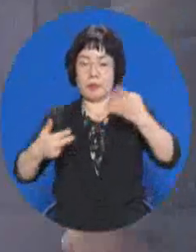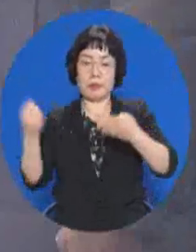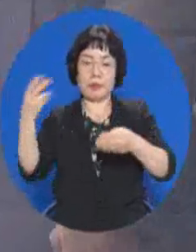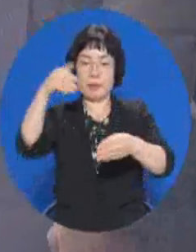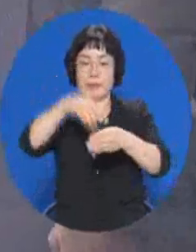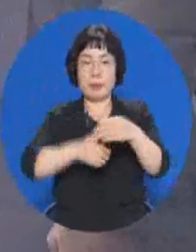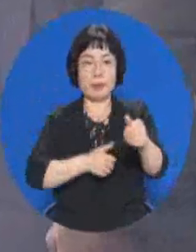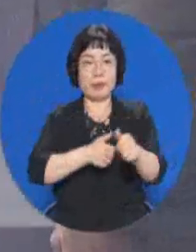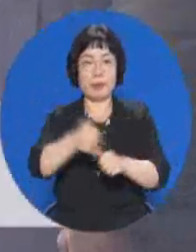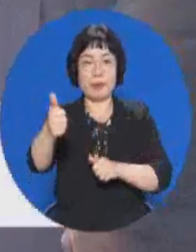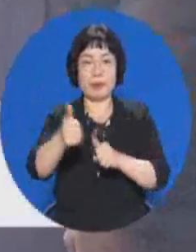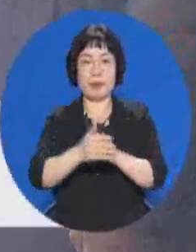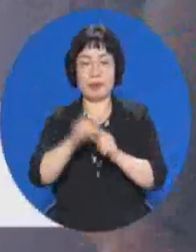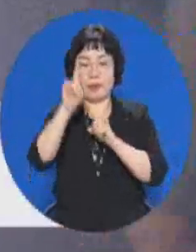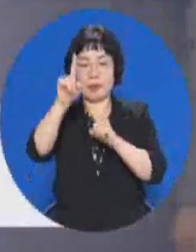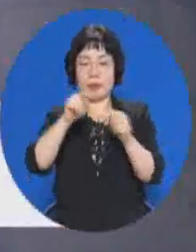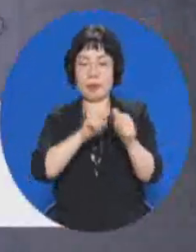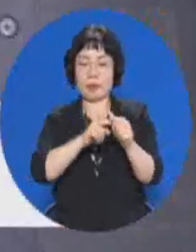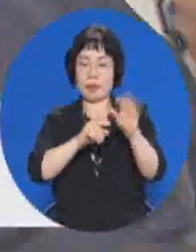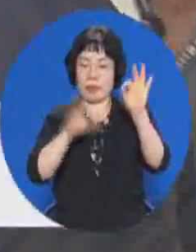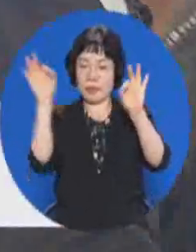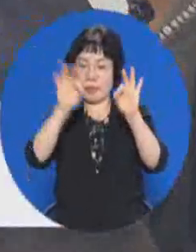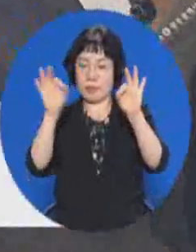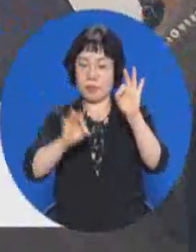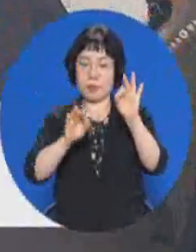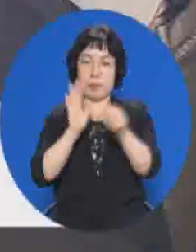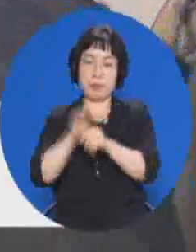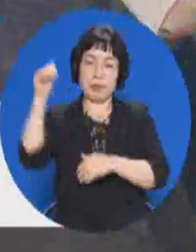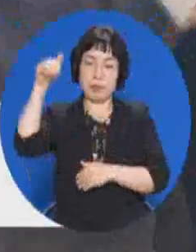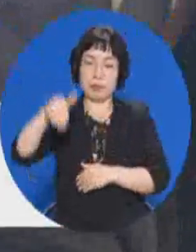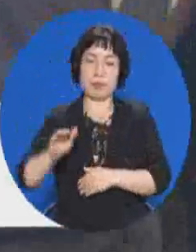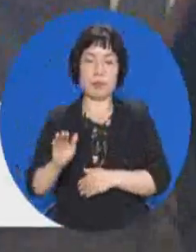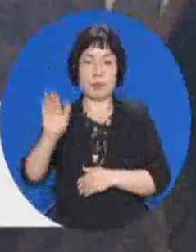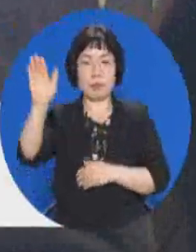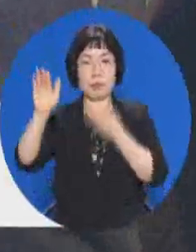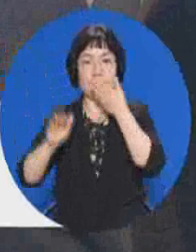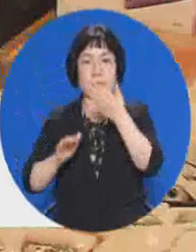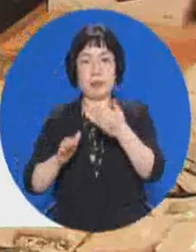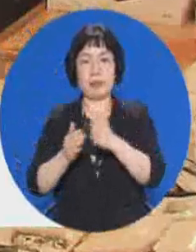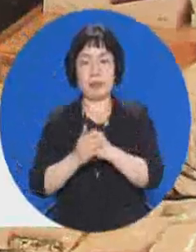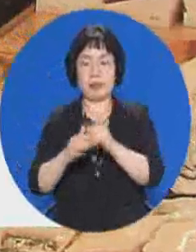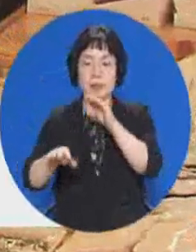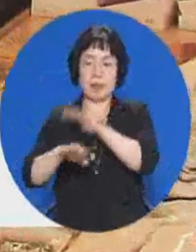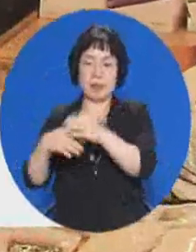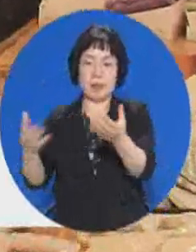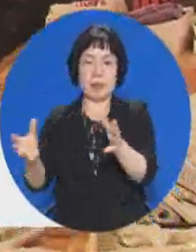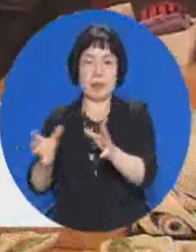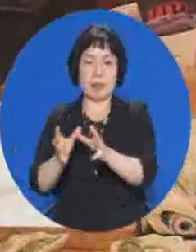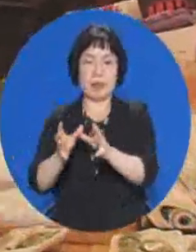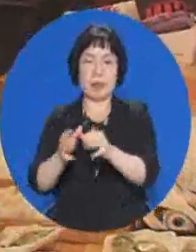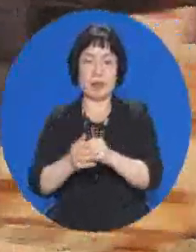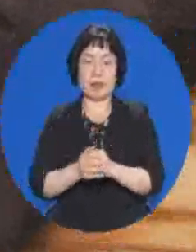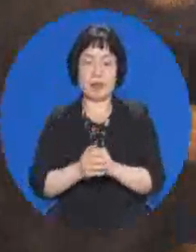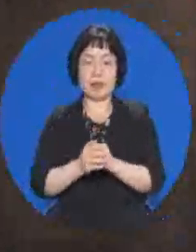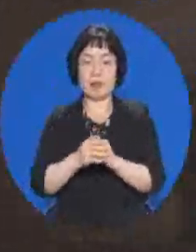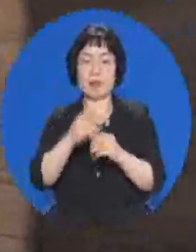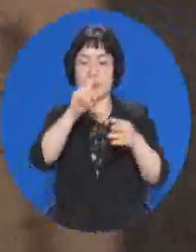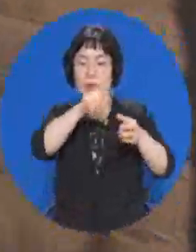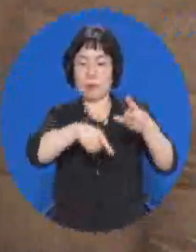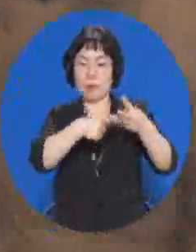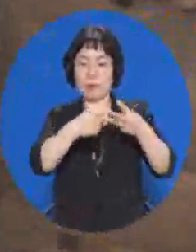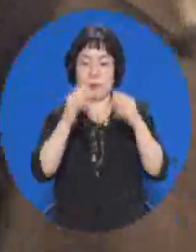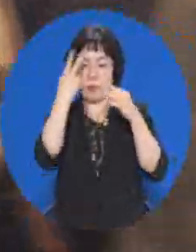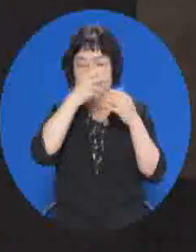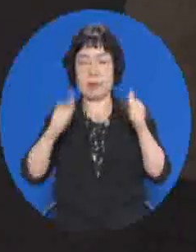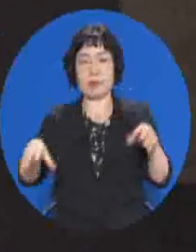승리로 이끌어야만 이 대표는 10%대로 떨어진 지지율을 반등시킬 수 있고 야권의 유력 대선 주자가 된 윤석열 전